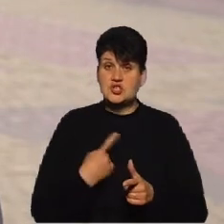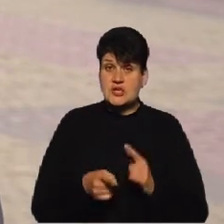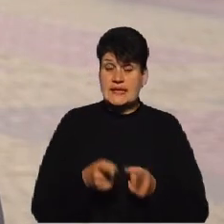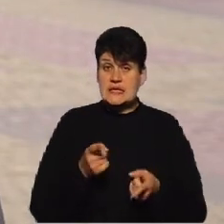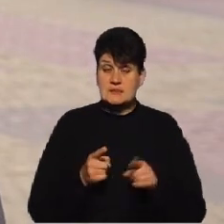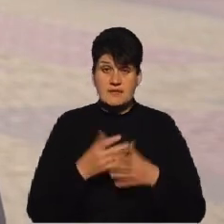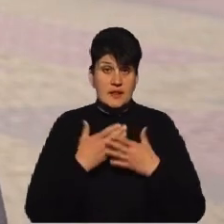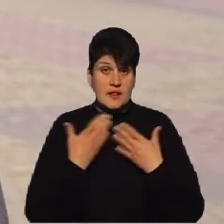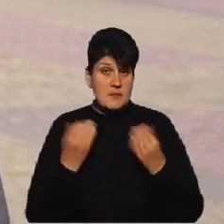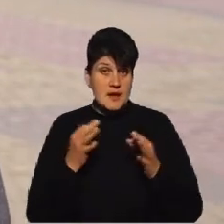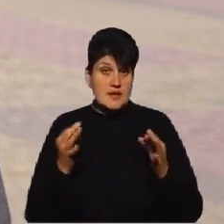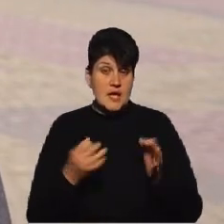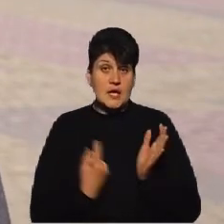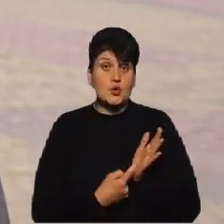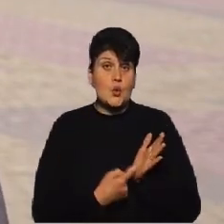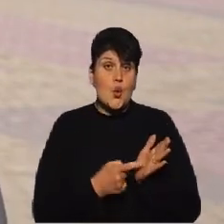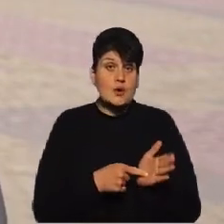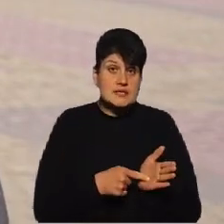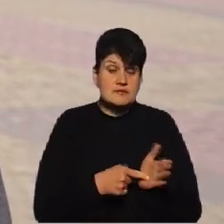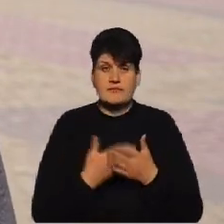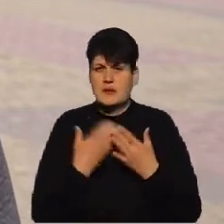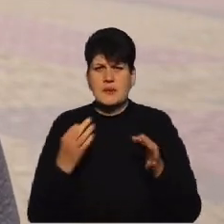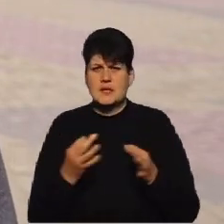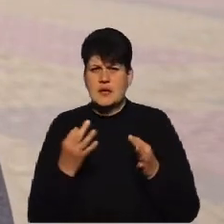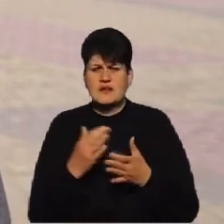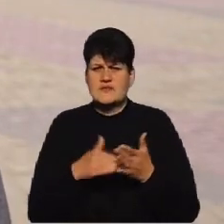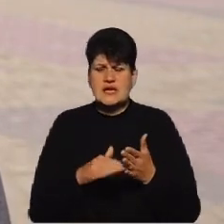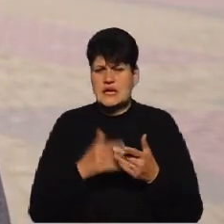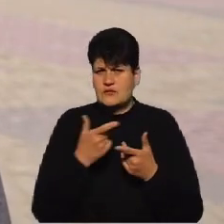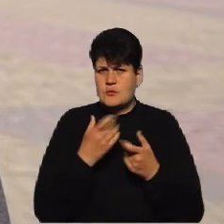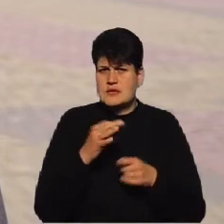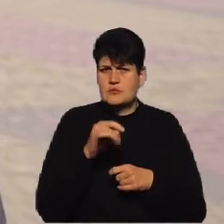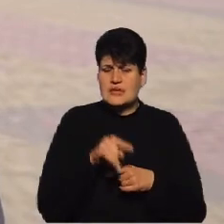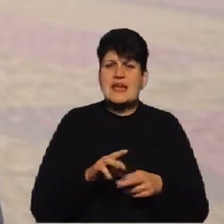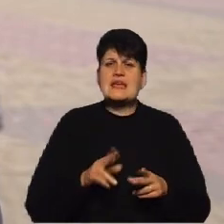ніяких доказів, немає ніяких взагалі інформації про те, як впливає вакцина